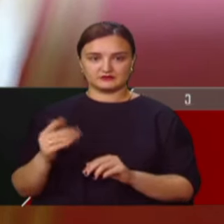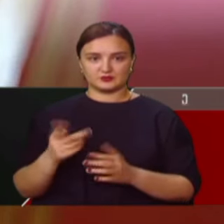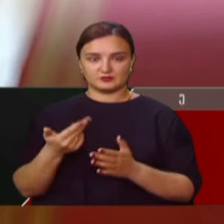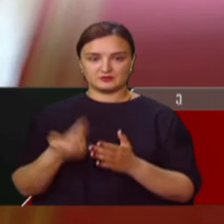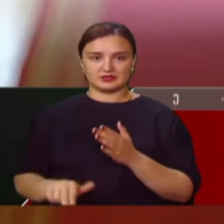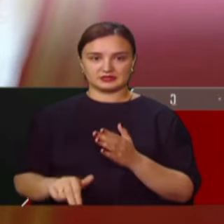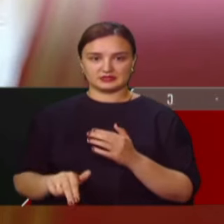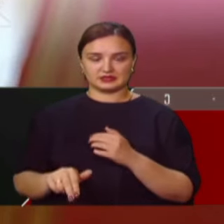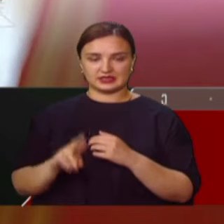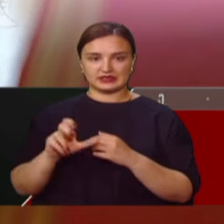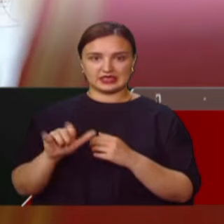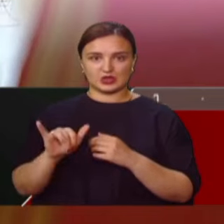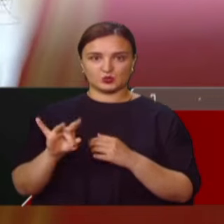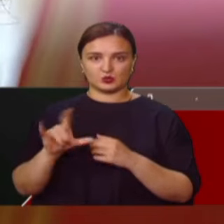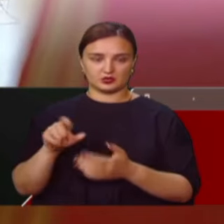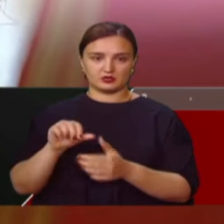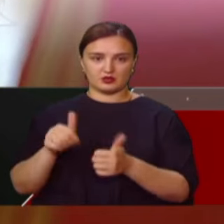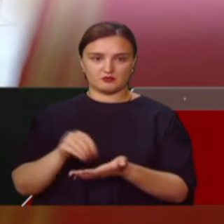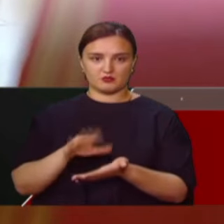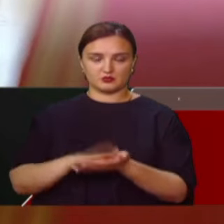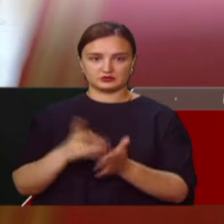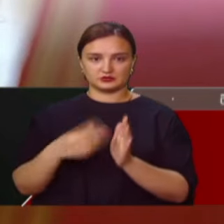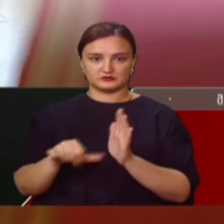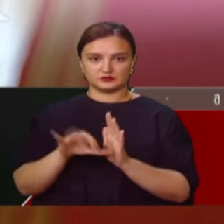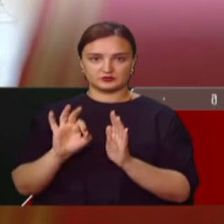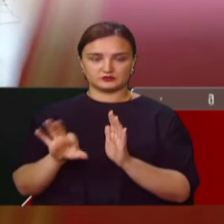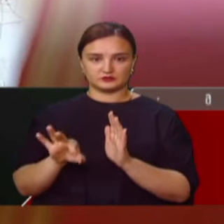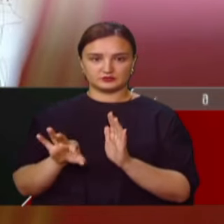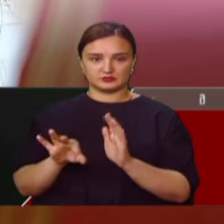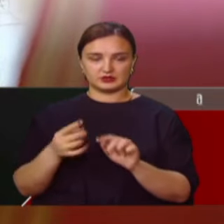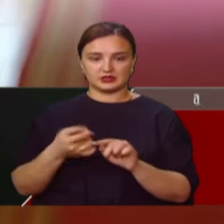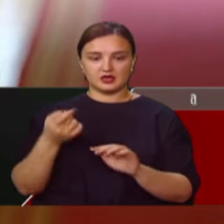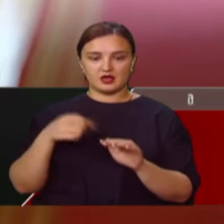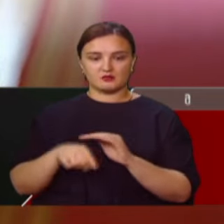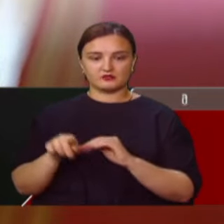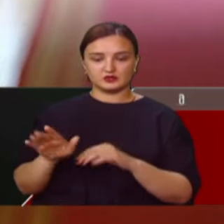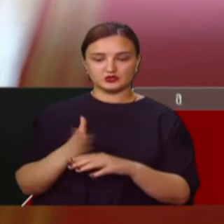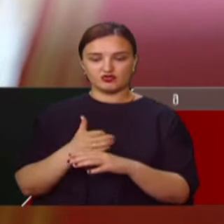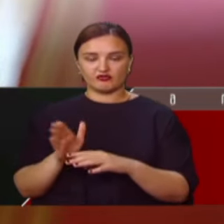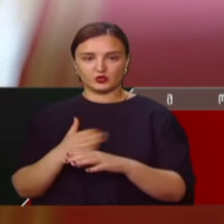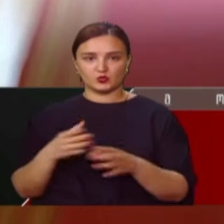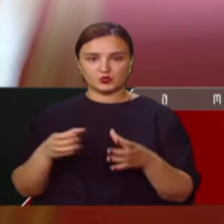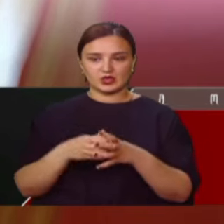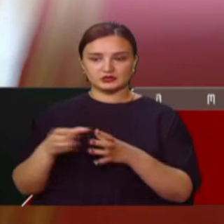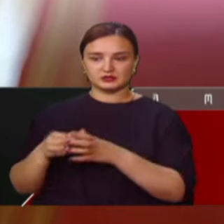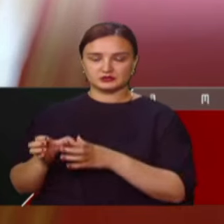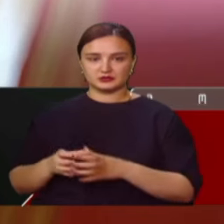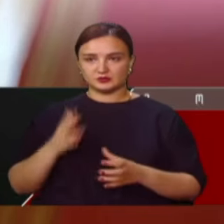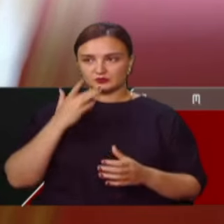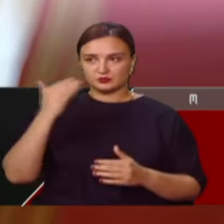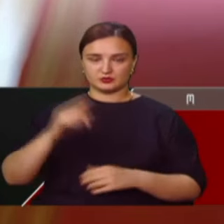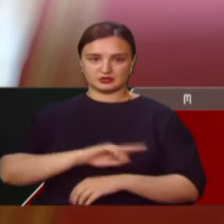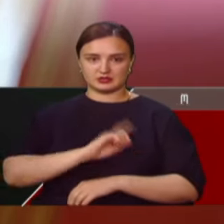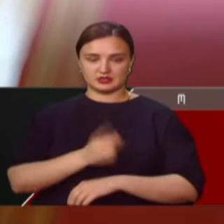მარცხი დე იურე გაფორმდეს 26 ოქტომბერს. აქედან გამომდინარეობს, რომ ეს კონფიგურაცია, როგორც ანუ დაალაგოს მოცხოვრმა